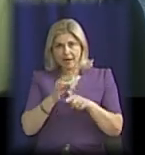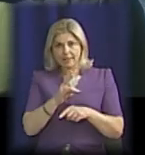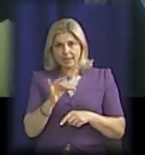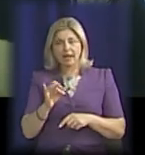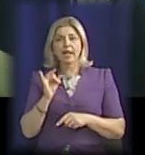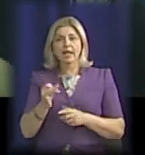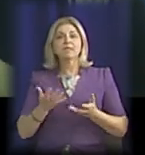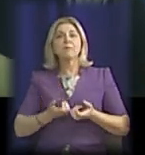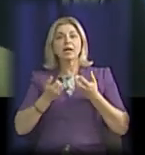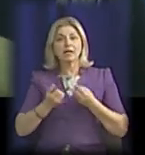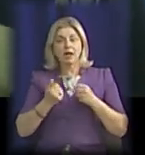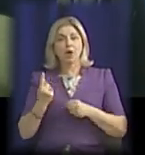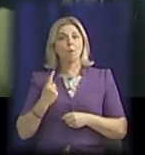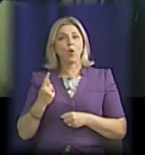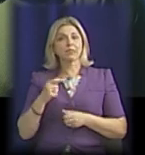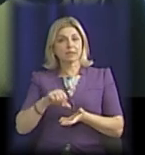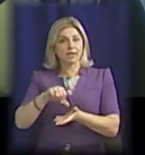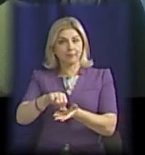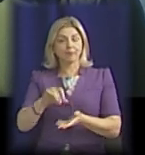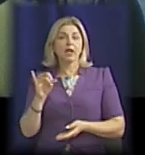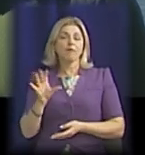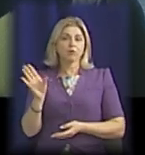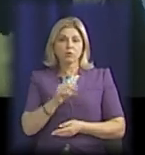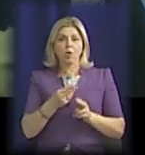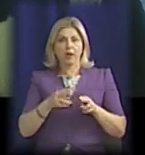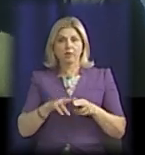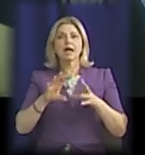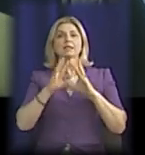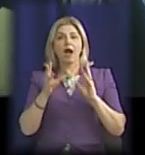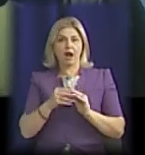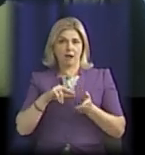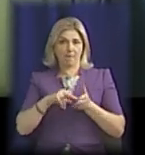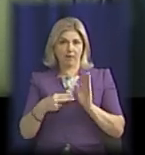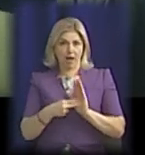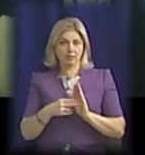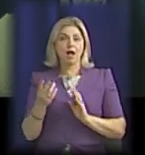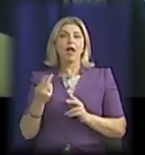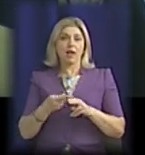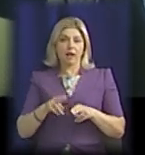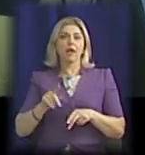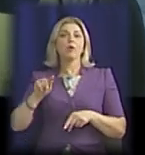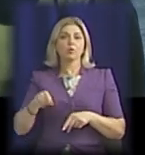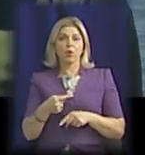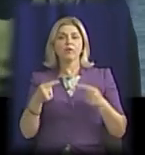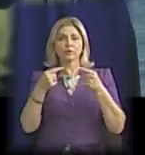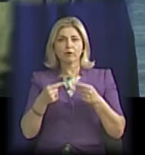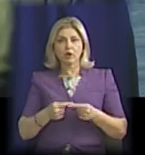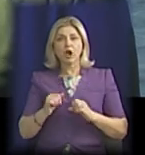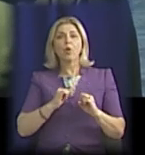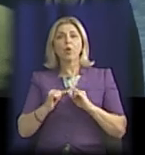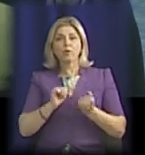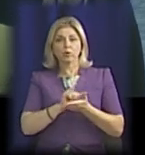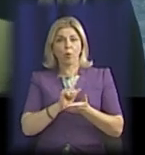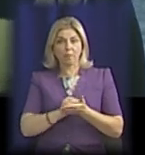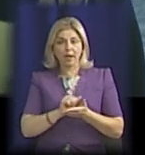розгорнуті рятувальні пости. От. І це все загальний план, який потребує, згідно керівних документів,